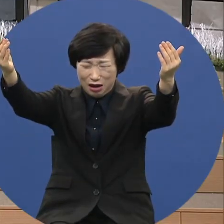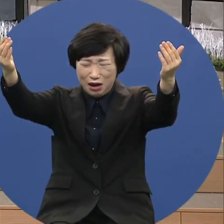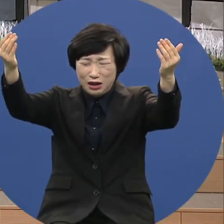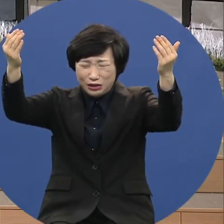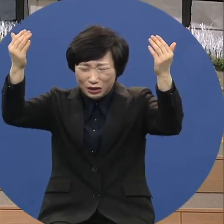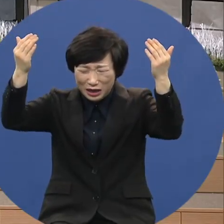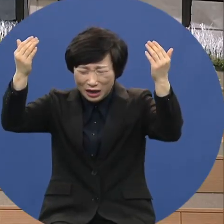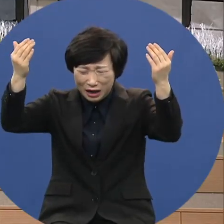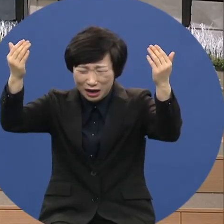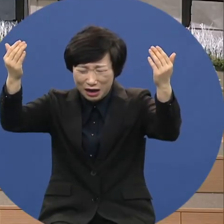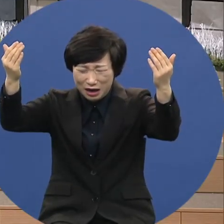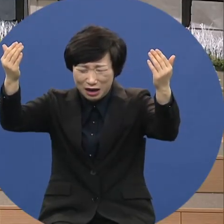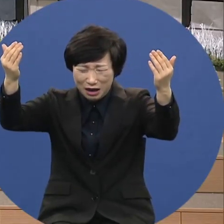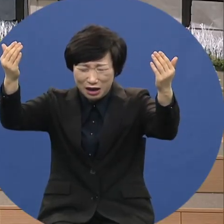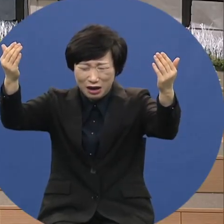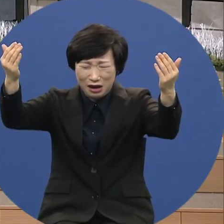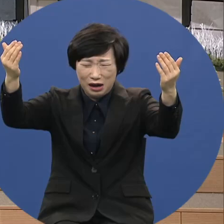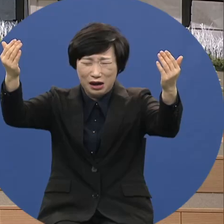주여,